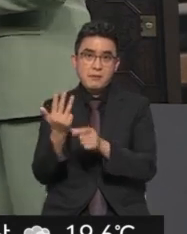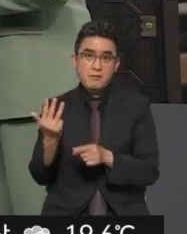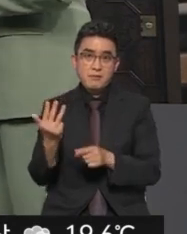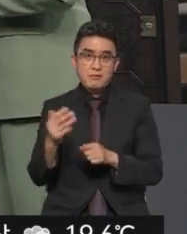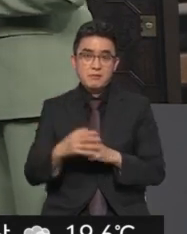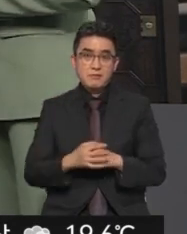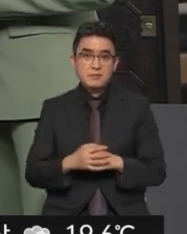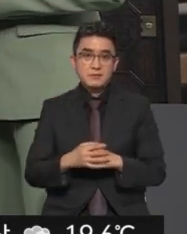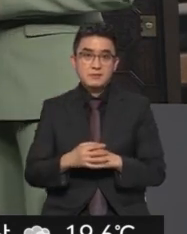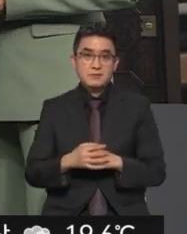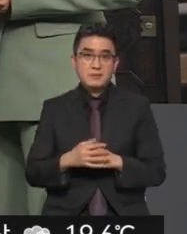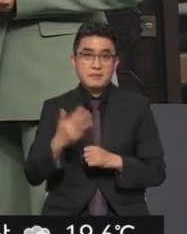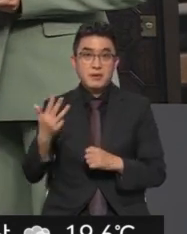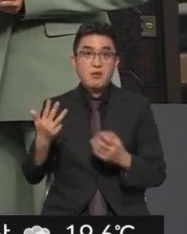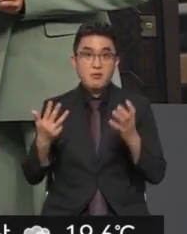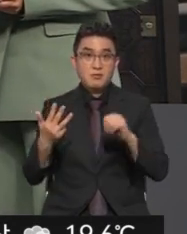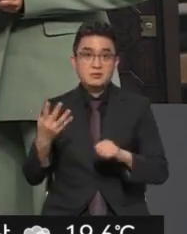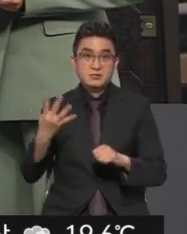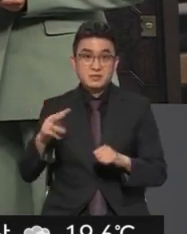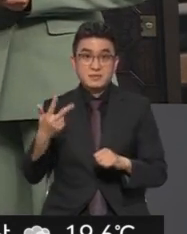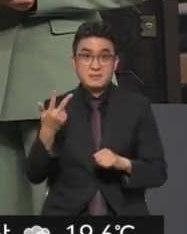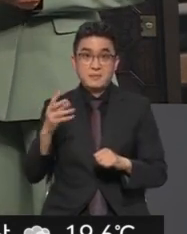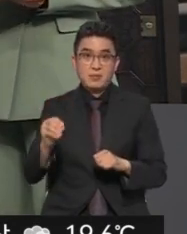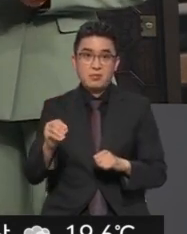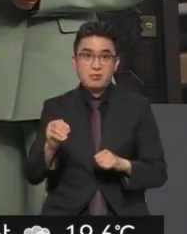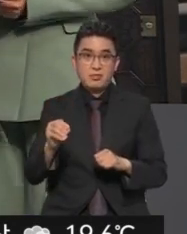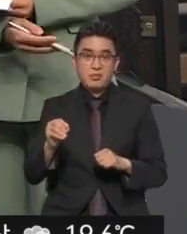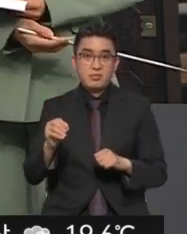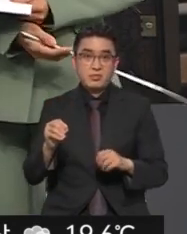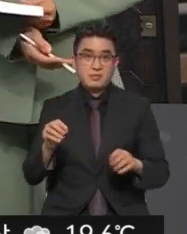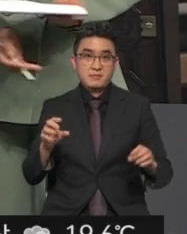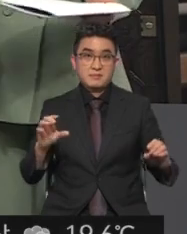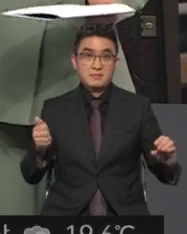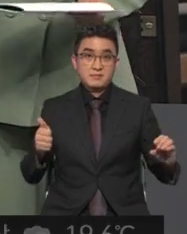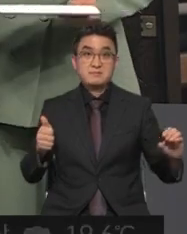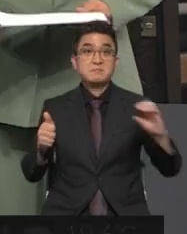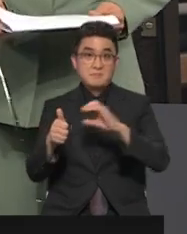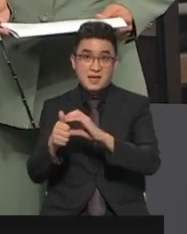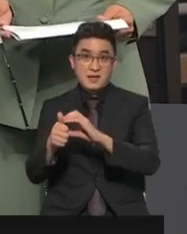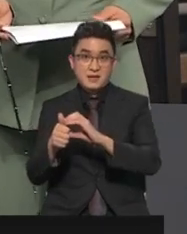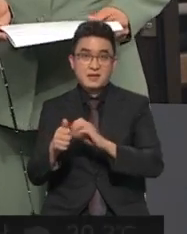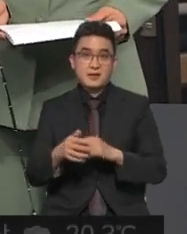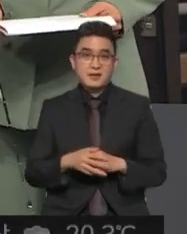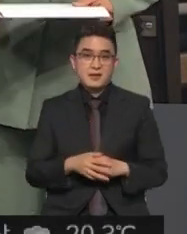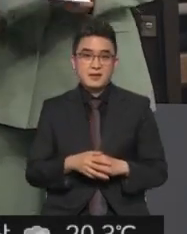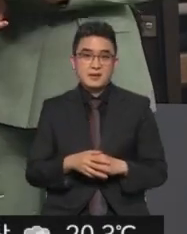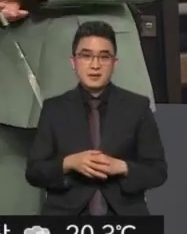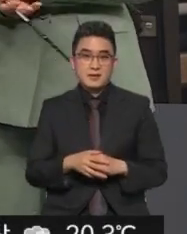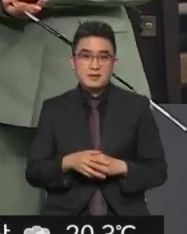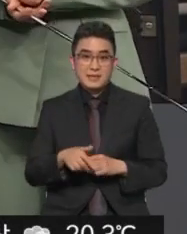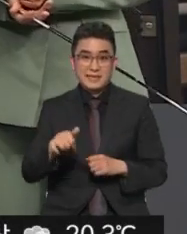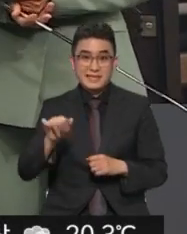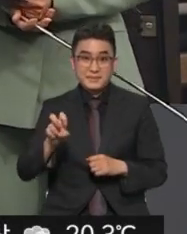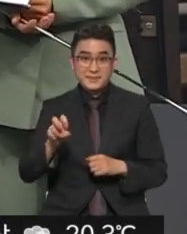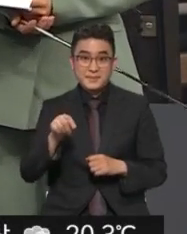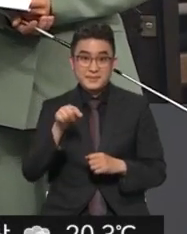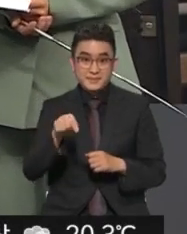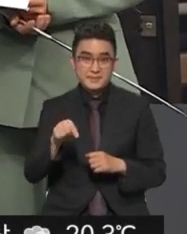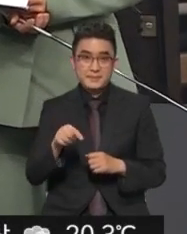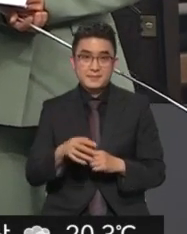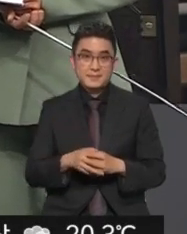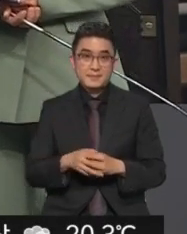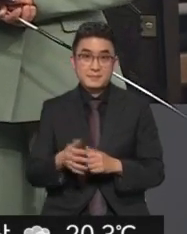8억 4,700만원의 정치자금을 이렇게 받은 혐의입니다 김 부원장의 체포는 유동규 전